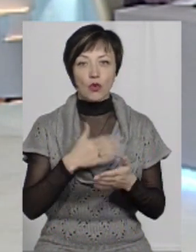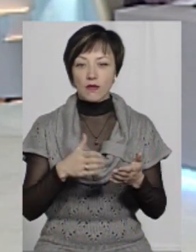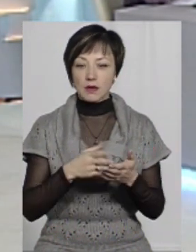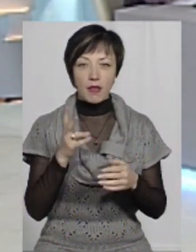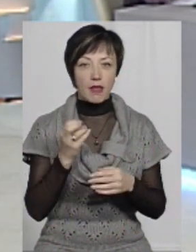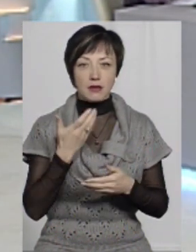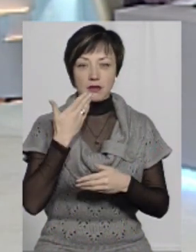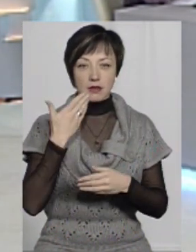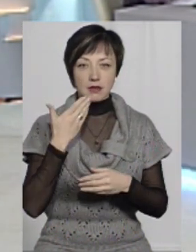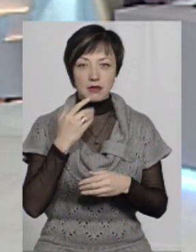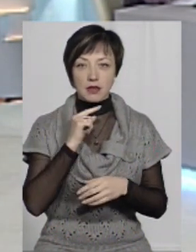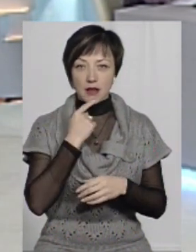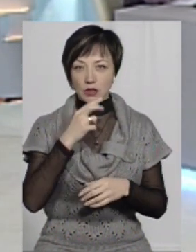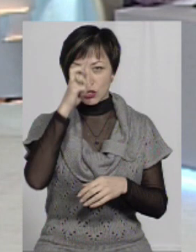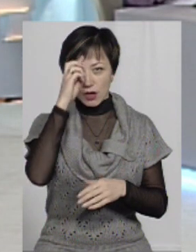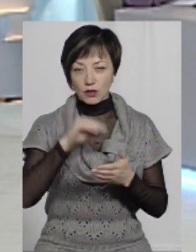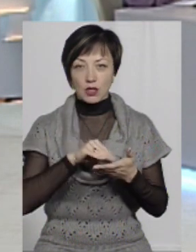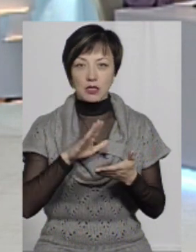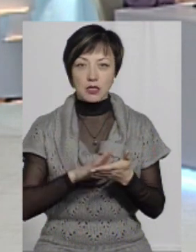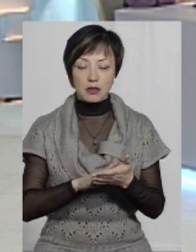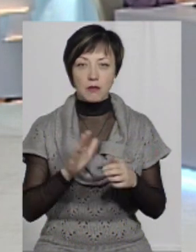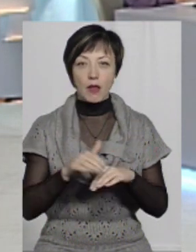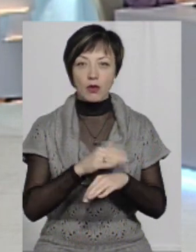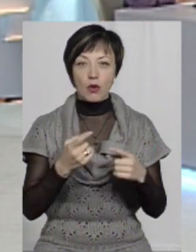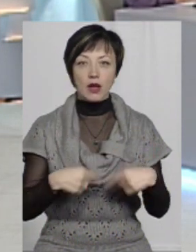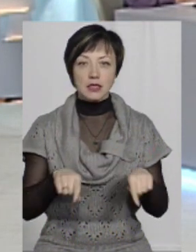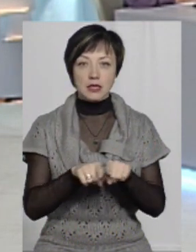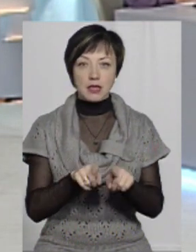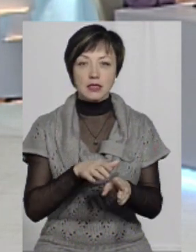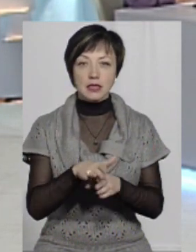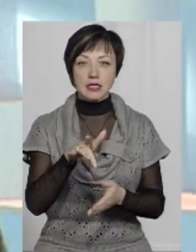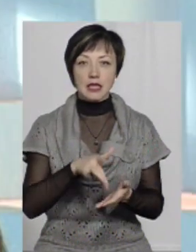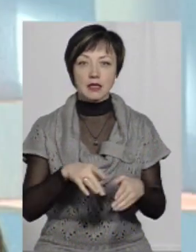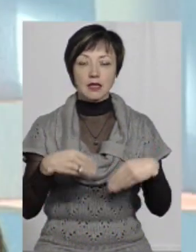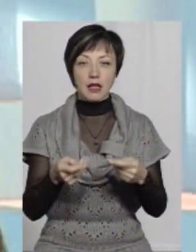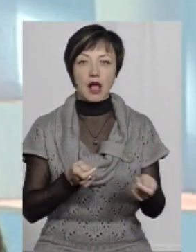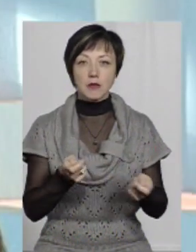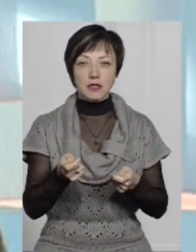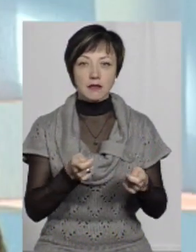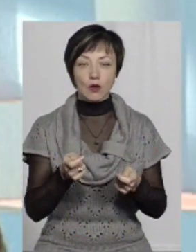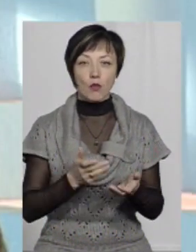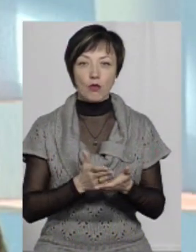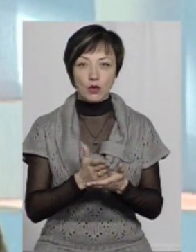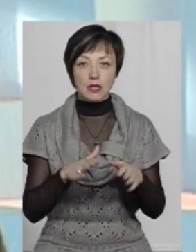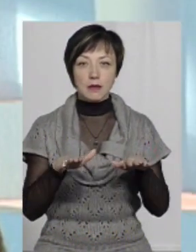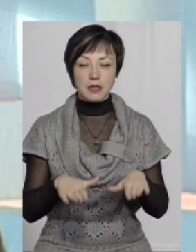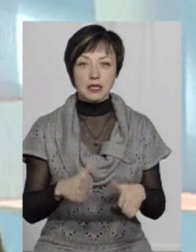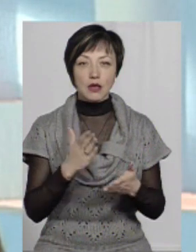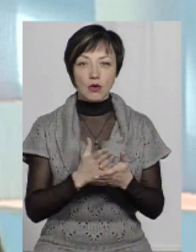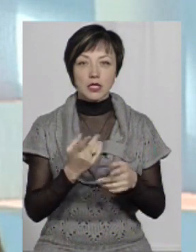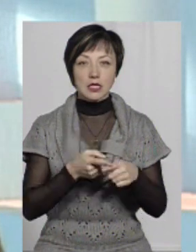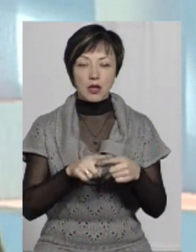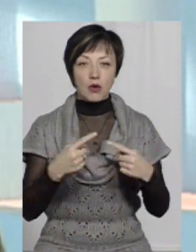не складно. Державну реєстрацію благодійних організацій здійснює Центр надання адміністративних послуг за місце знаходженням